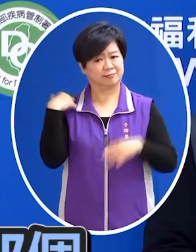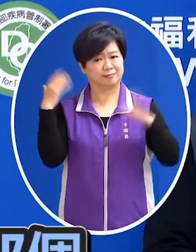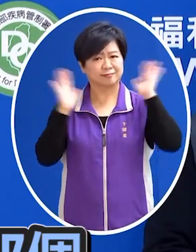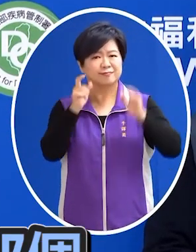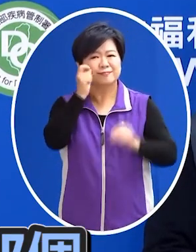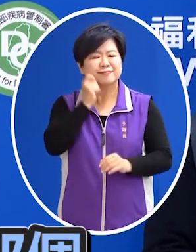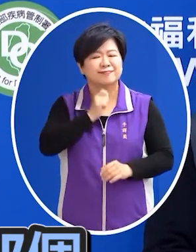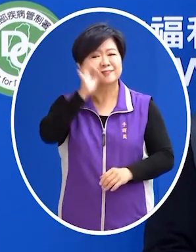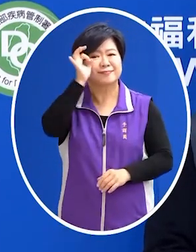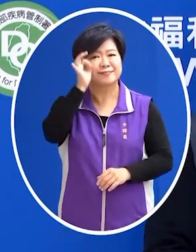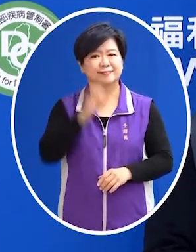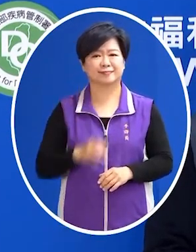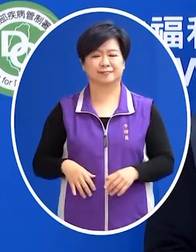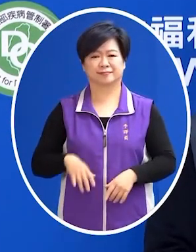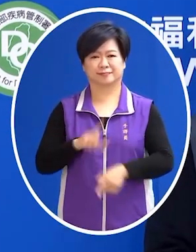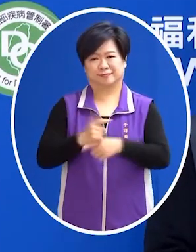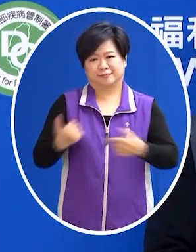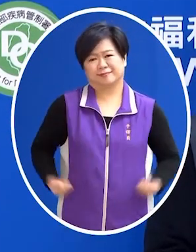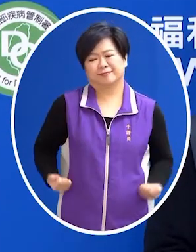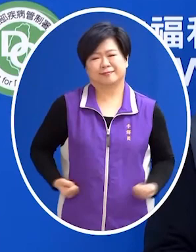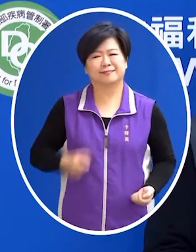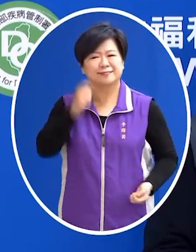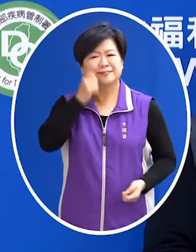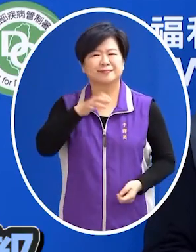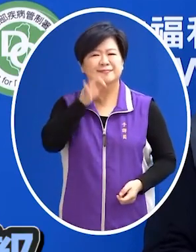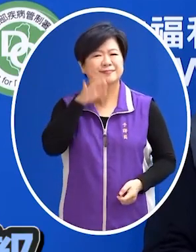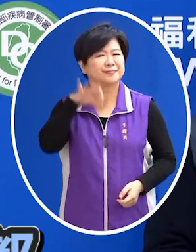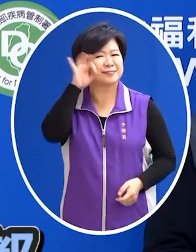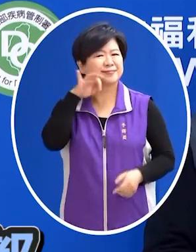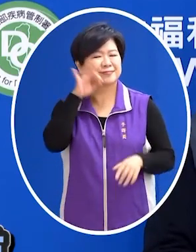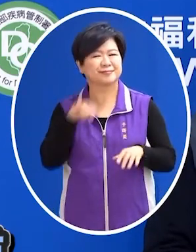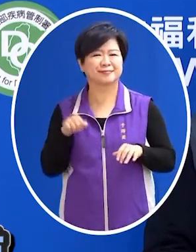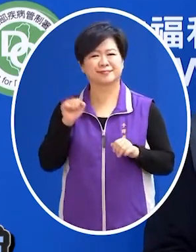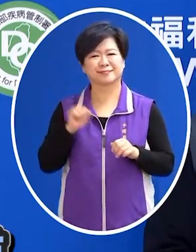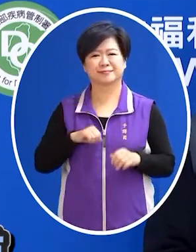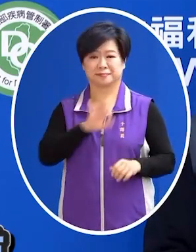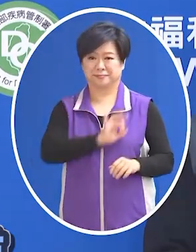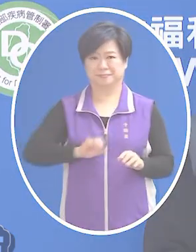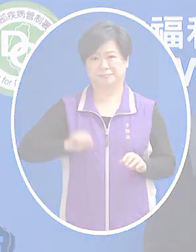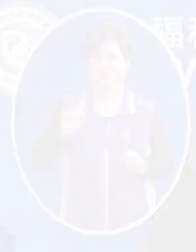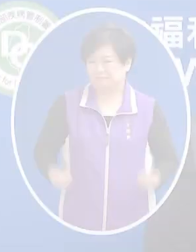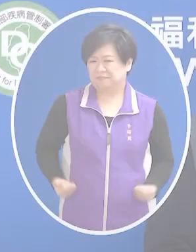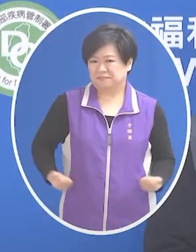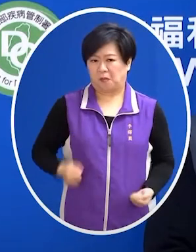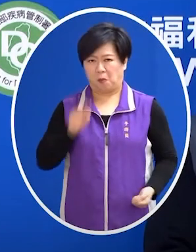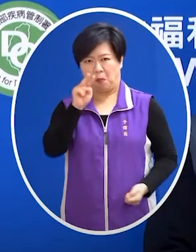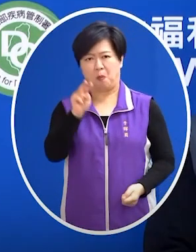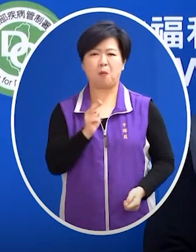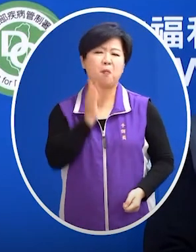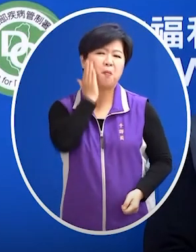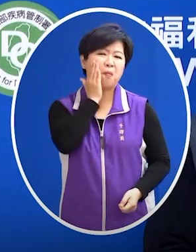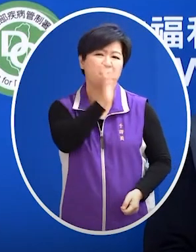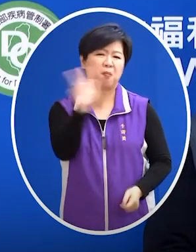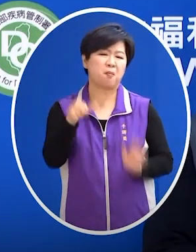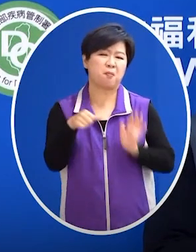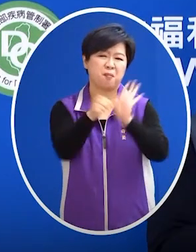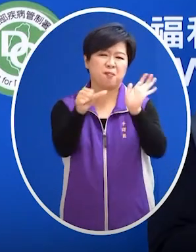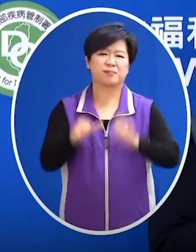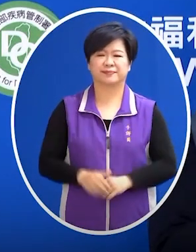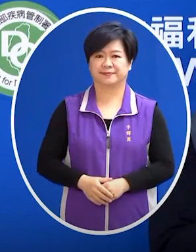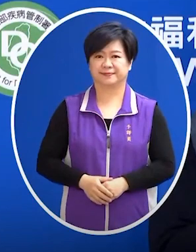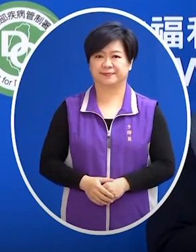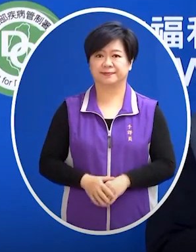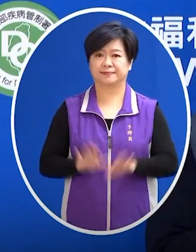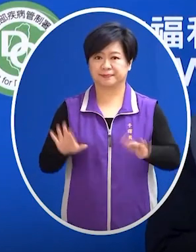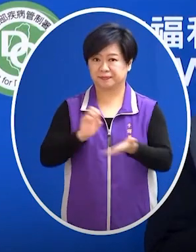通影片就是那个粉红豹嘛哈，可能大家都不太知道哈。好，那今天跟大家报告，我